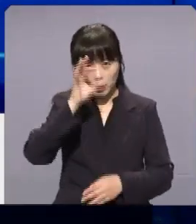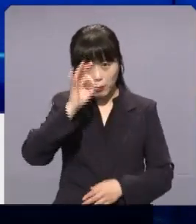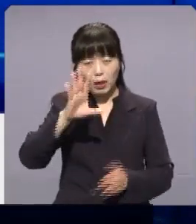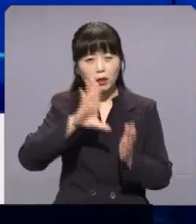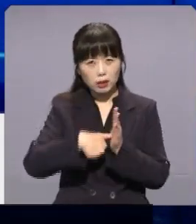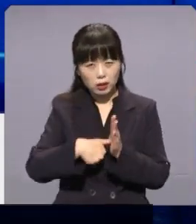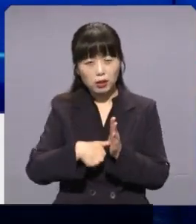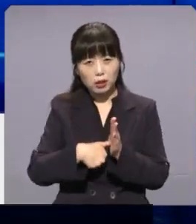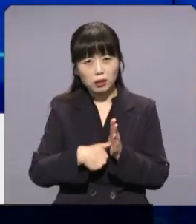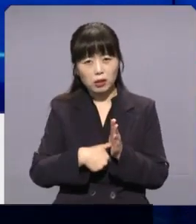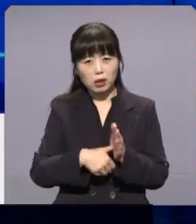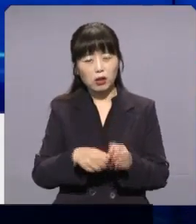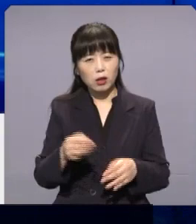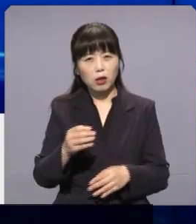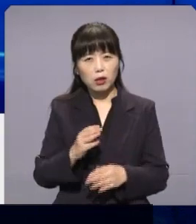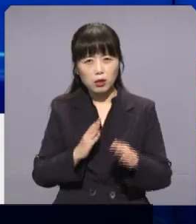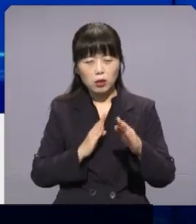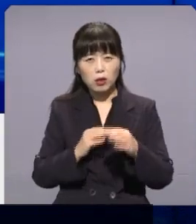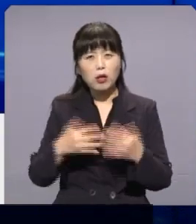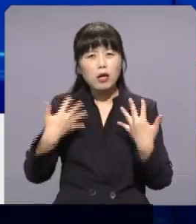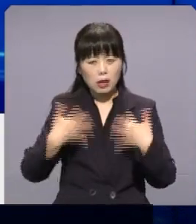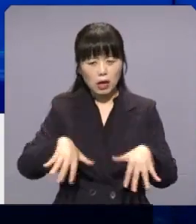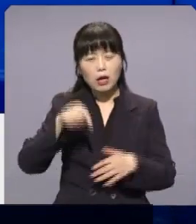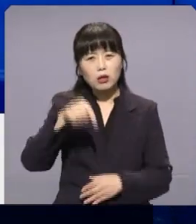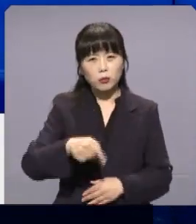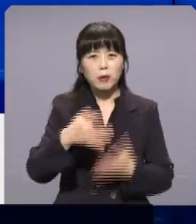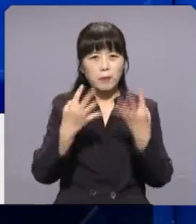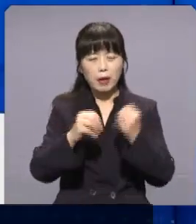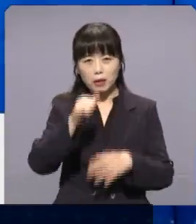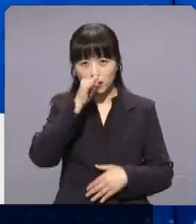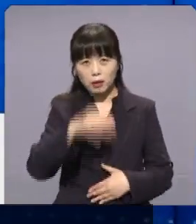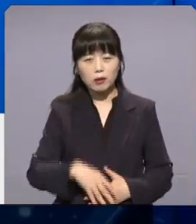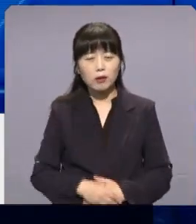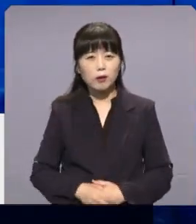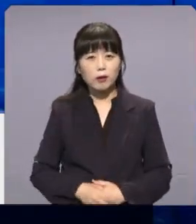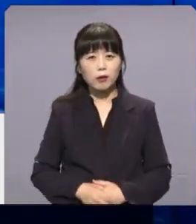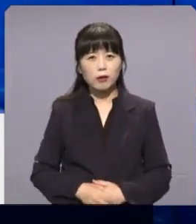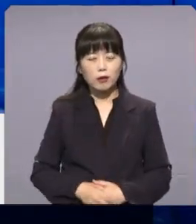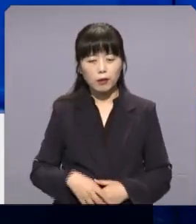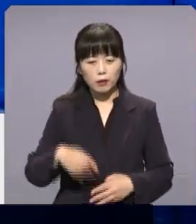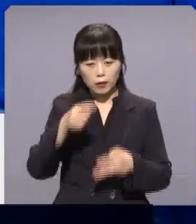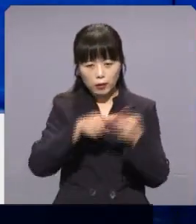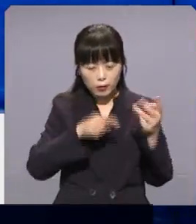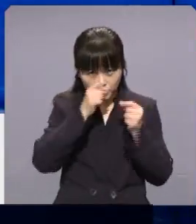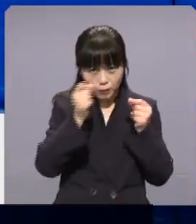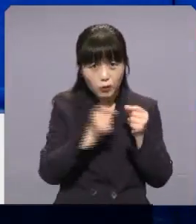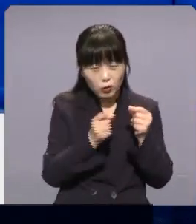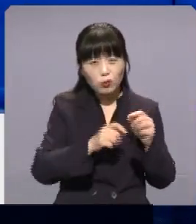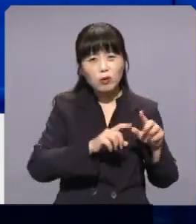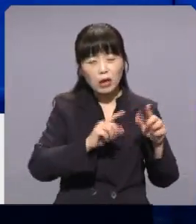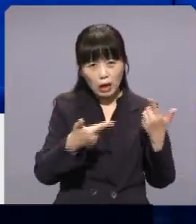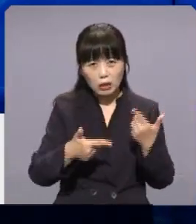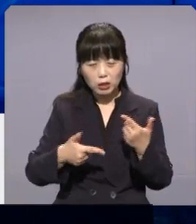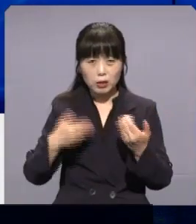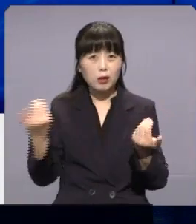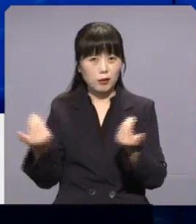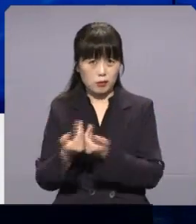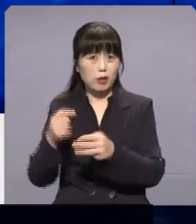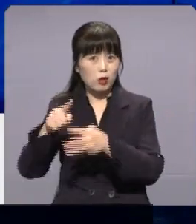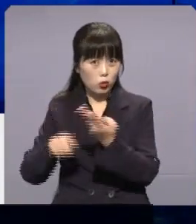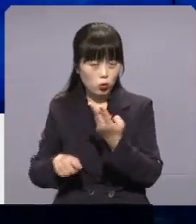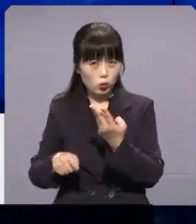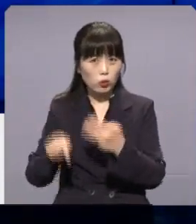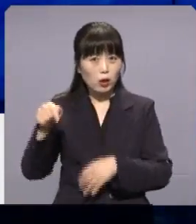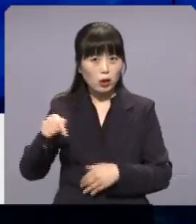넘어야 할 산이라든가 약점들이 많이 있지 않겠습니까? 뭐 일반적으로 친윤이 아닌 비윤이라는 점, 그리고 소위 예전에